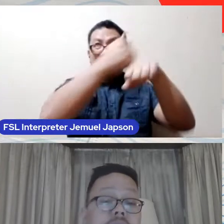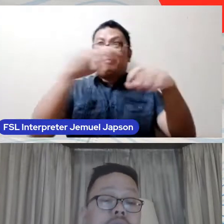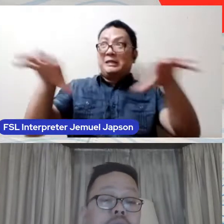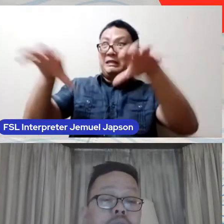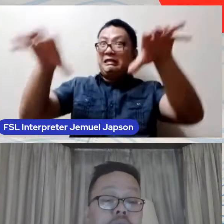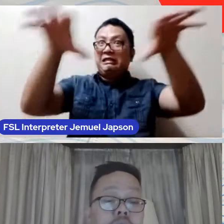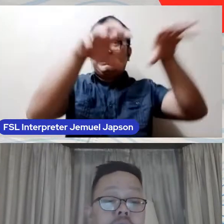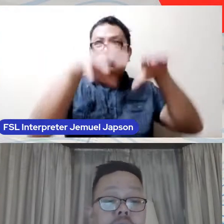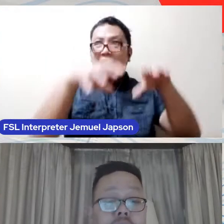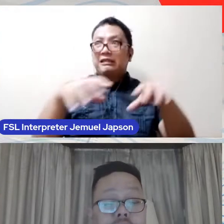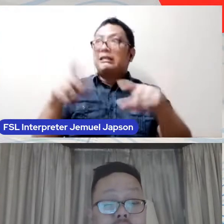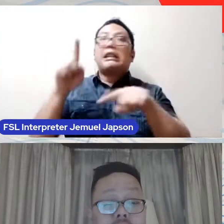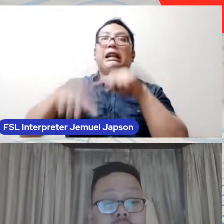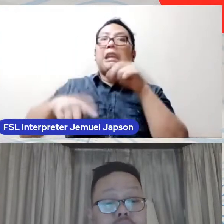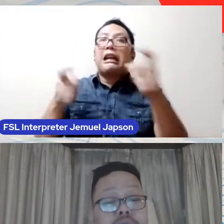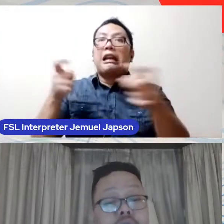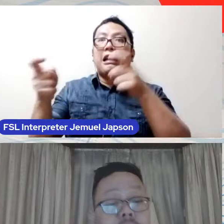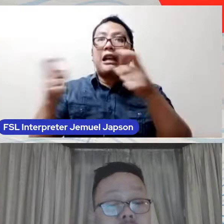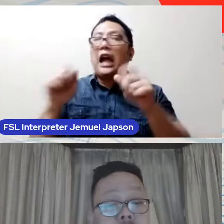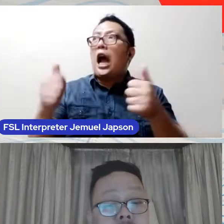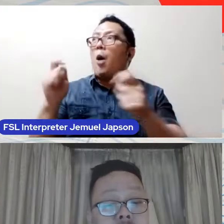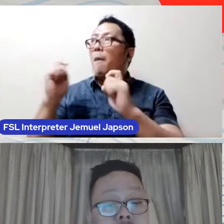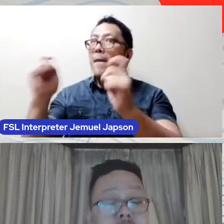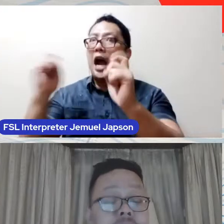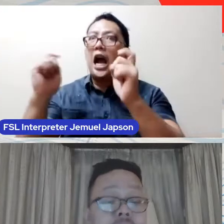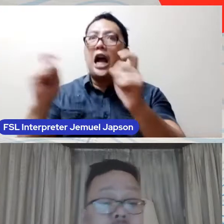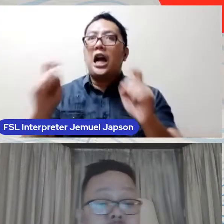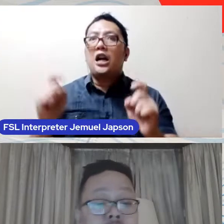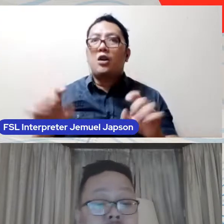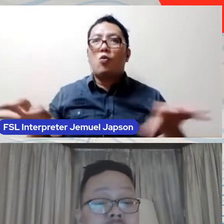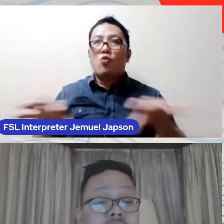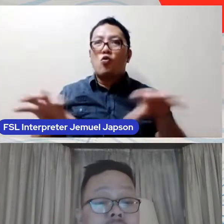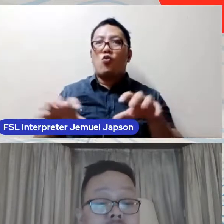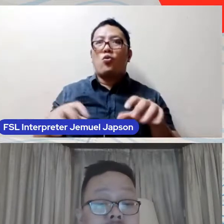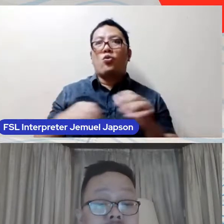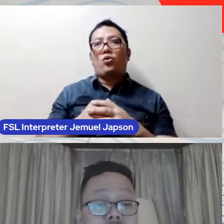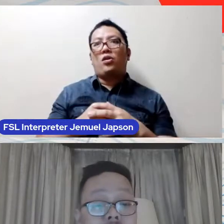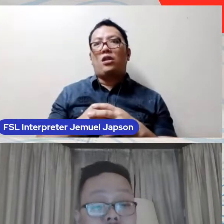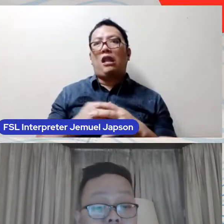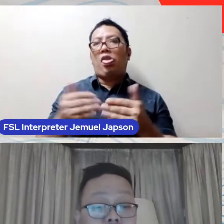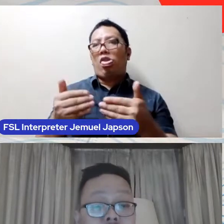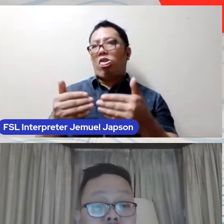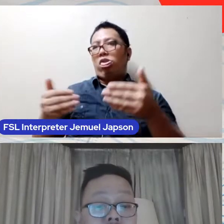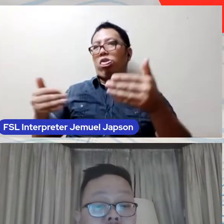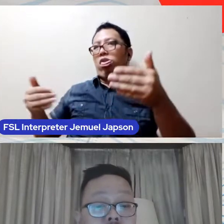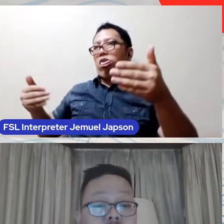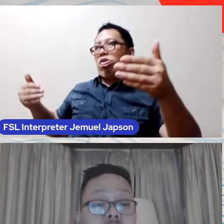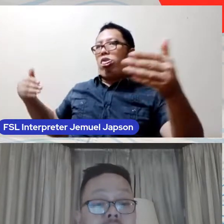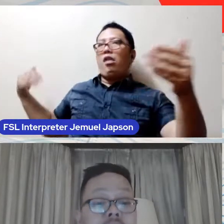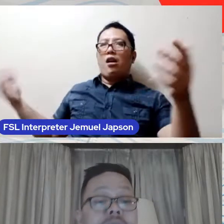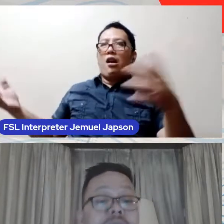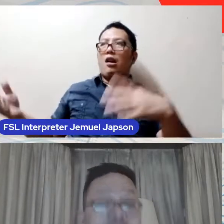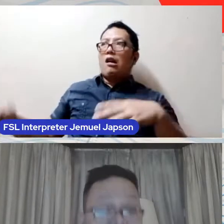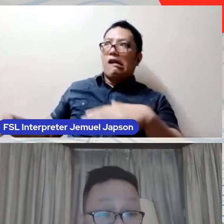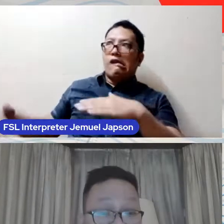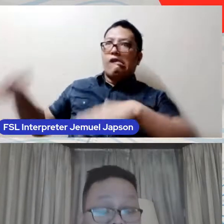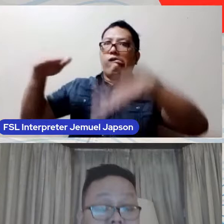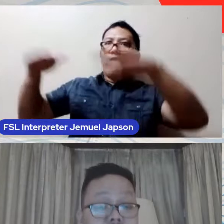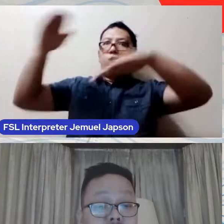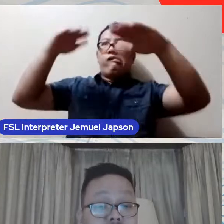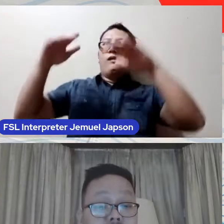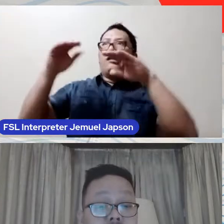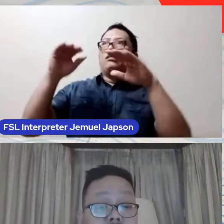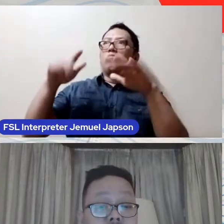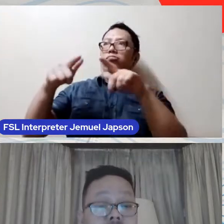kung gaano ka-efficient yung trabaho. Magkakaroon ka ngayon ng laggards. Magkakaroon ka ng mga taong nalilate